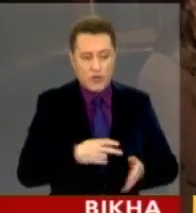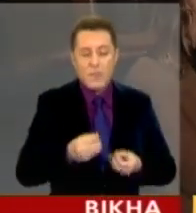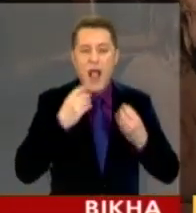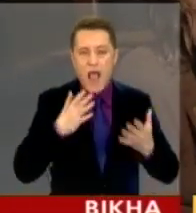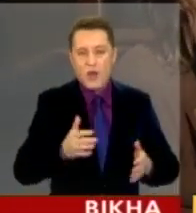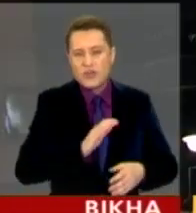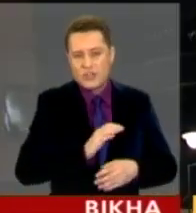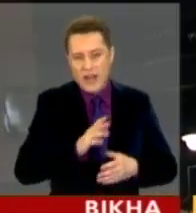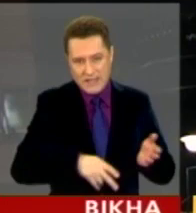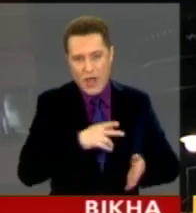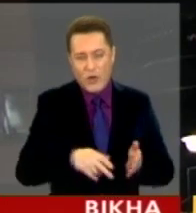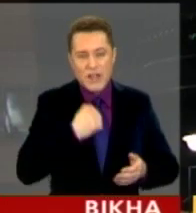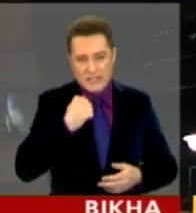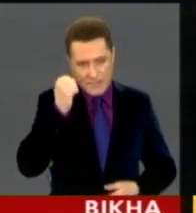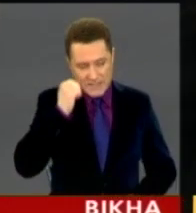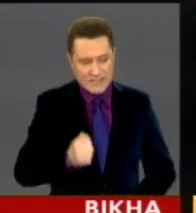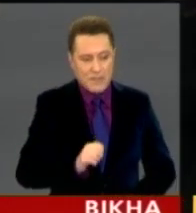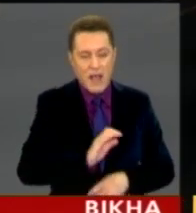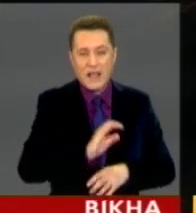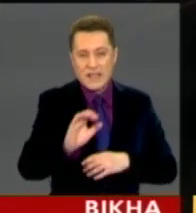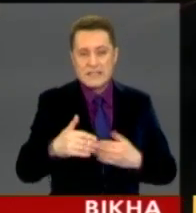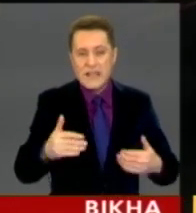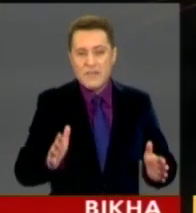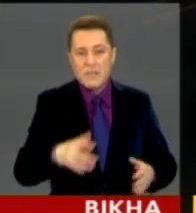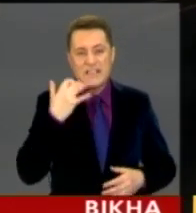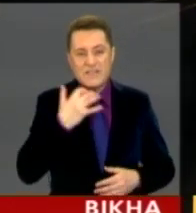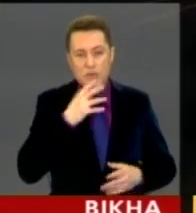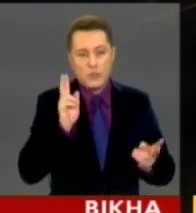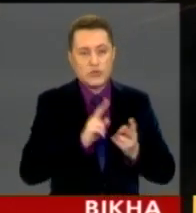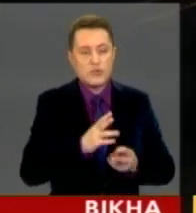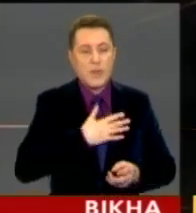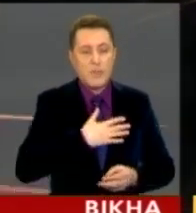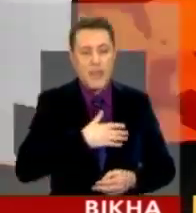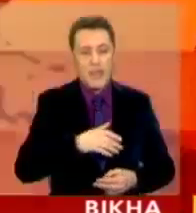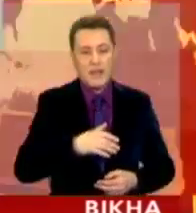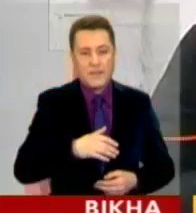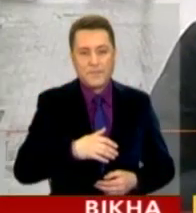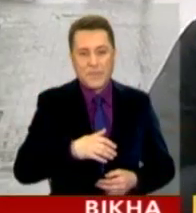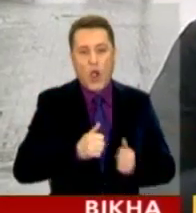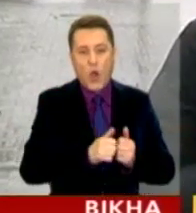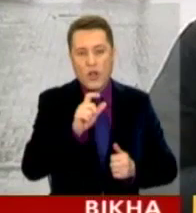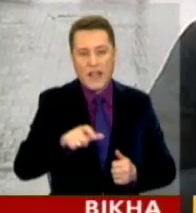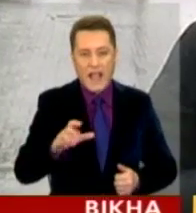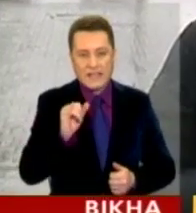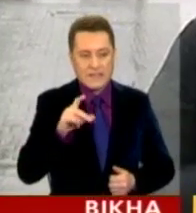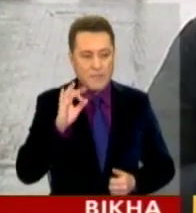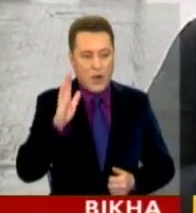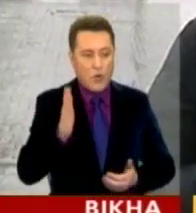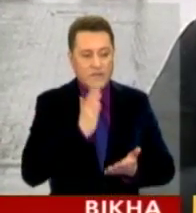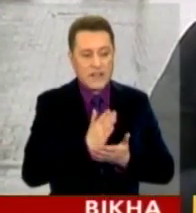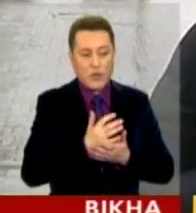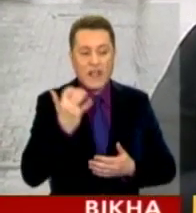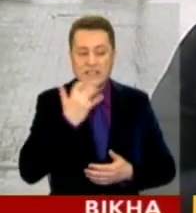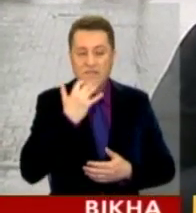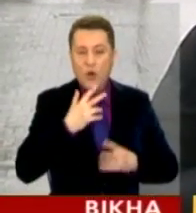дороги. Спасибо. Все, листи відправили у Сімферополі. Їх зустрів на мій колега Олексій Сімаков. Ми знаходимося на